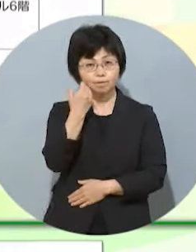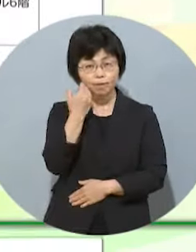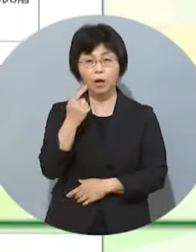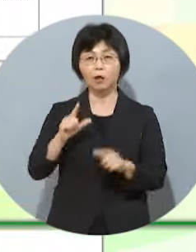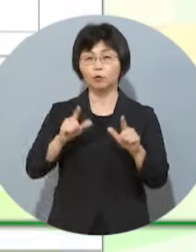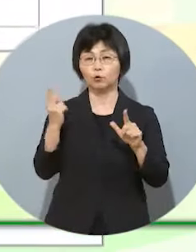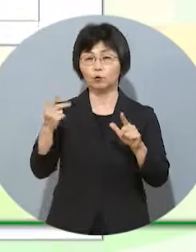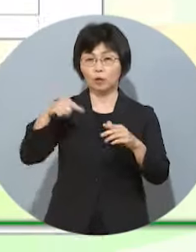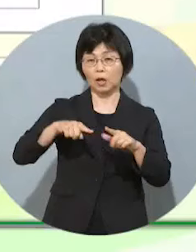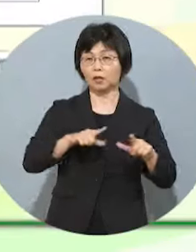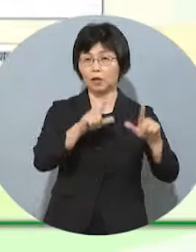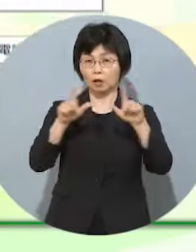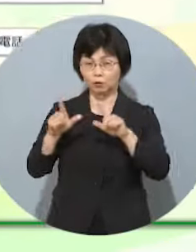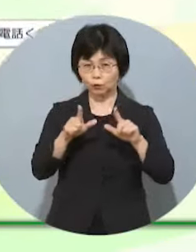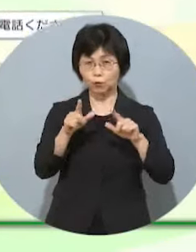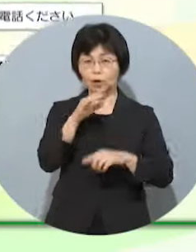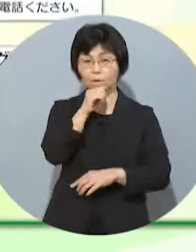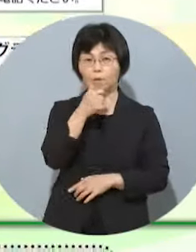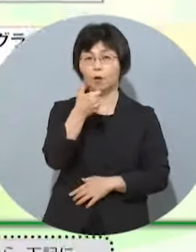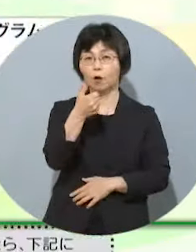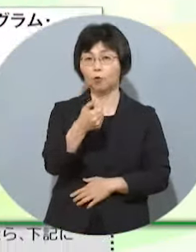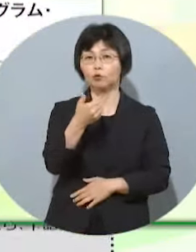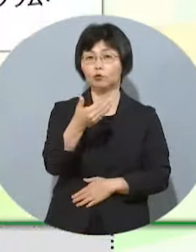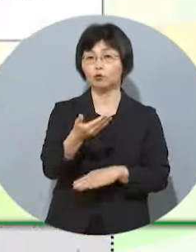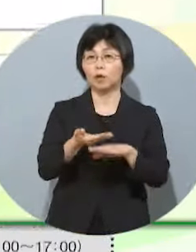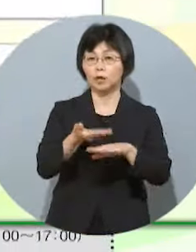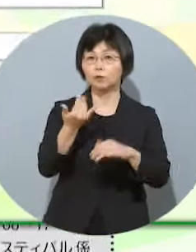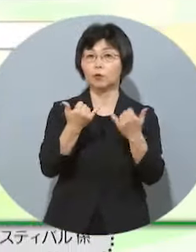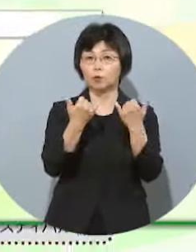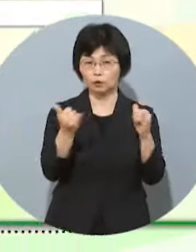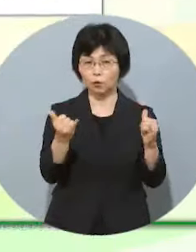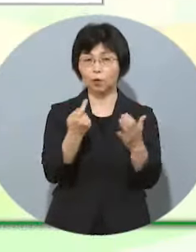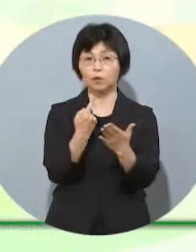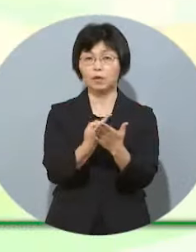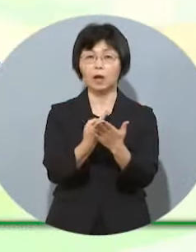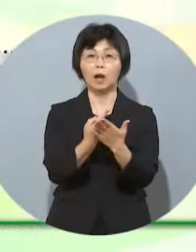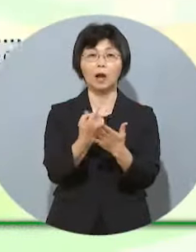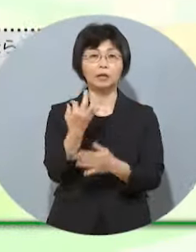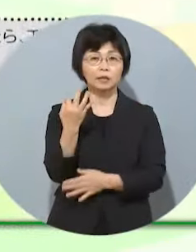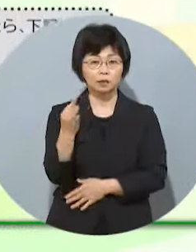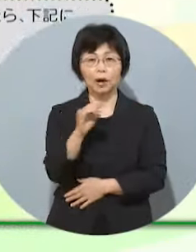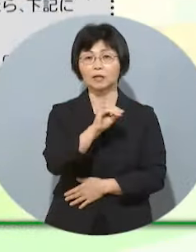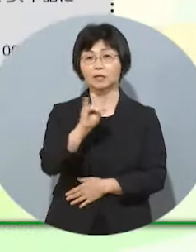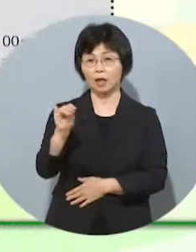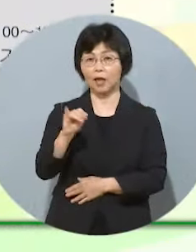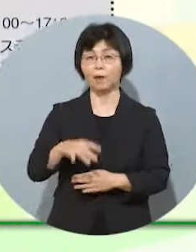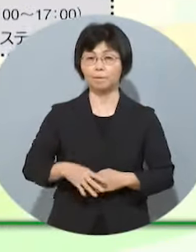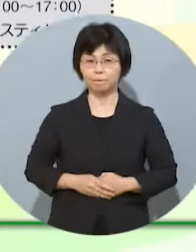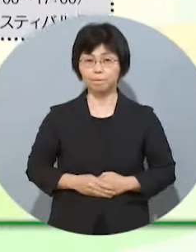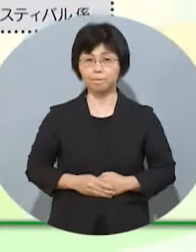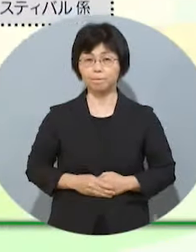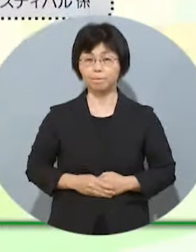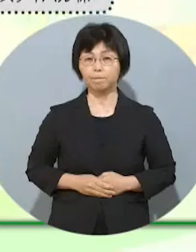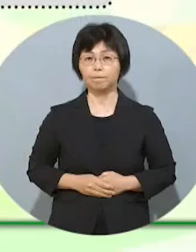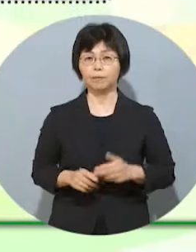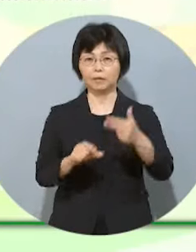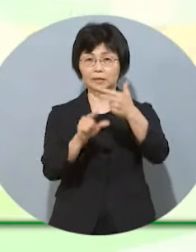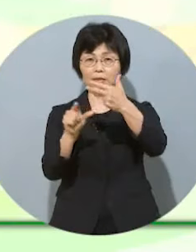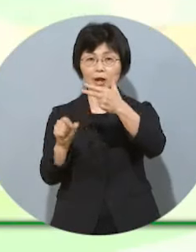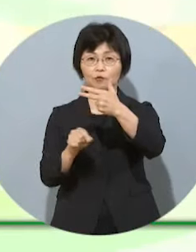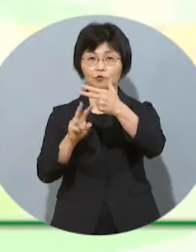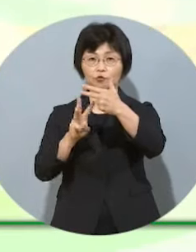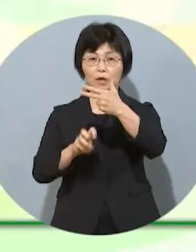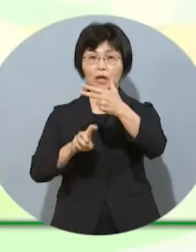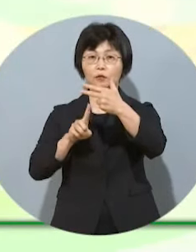在住で59歳以上の人です。参加費は1000円です。今月31